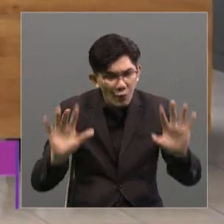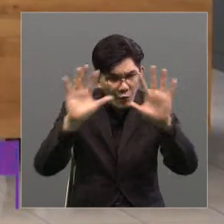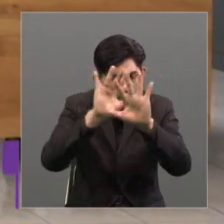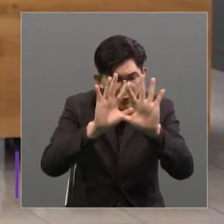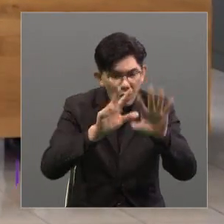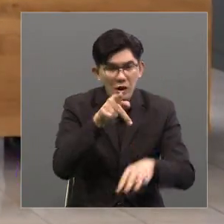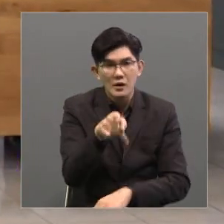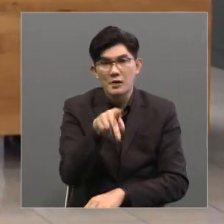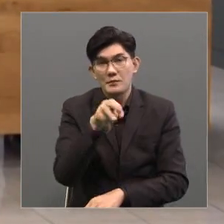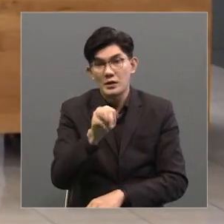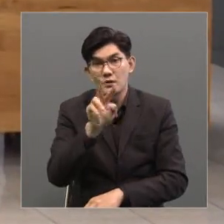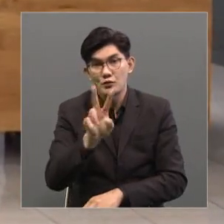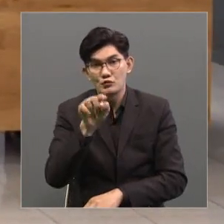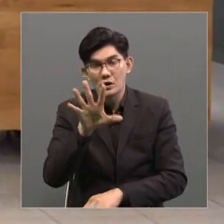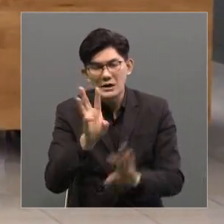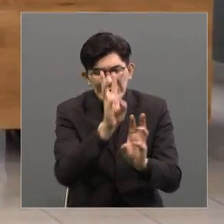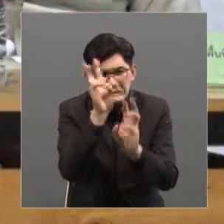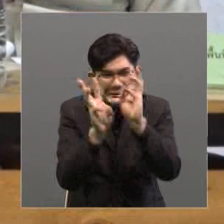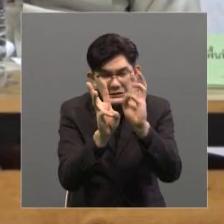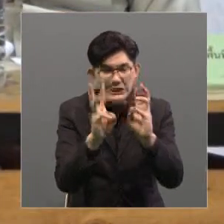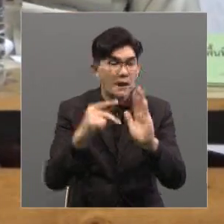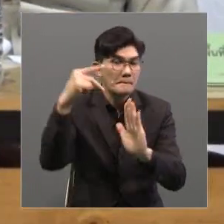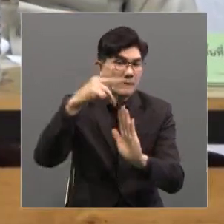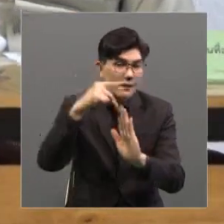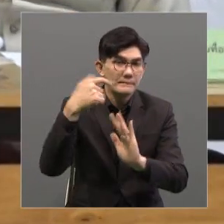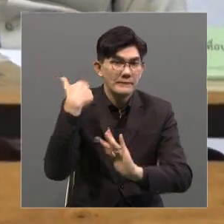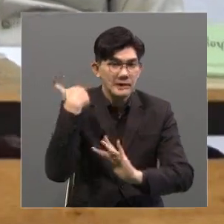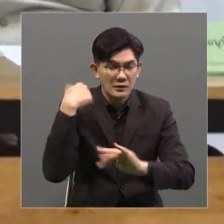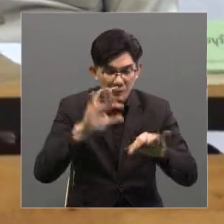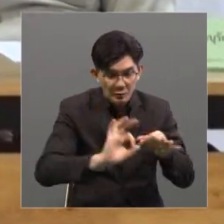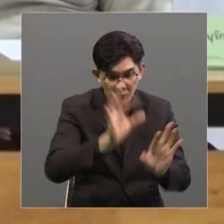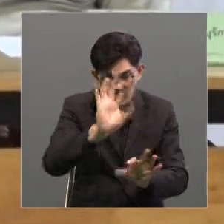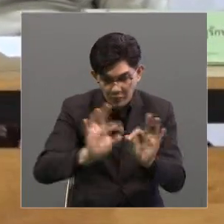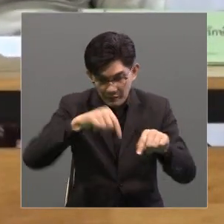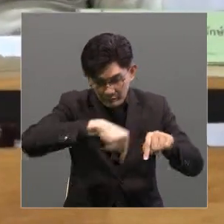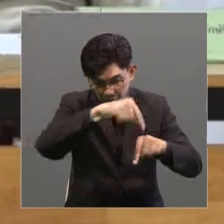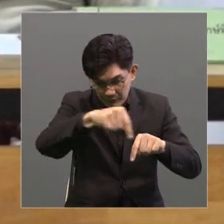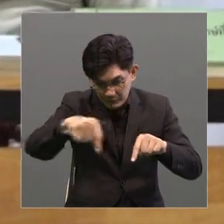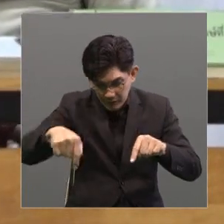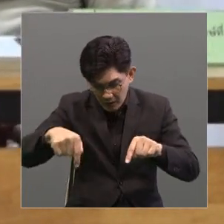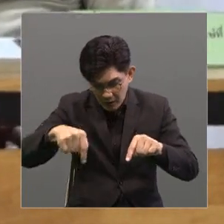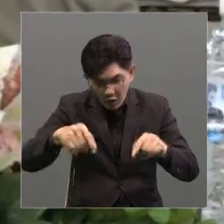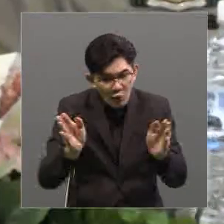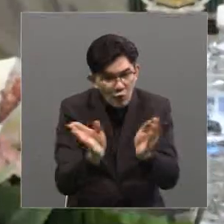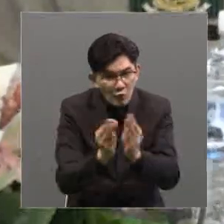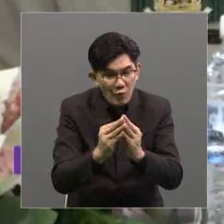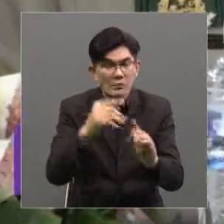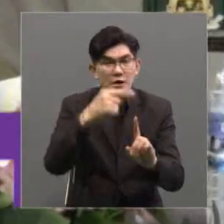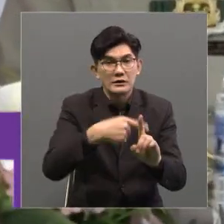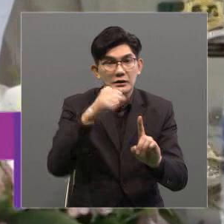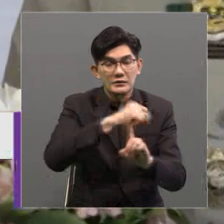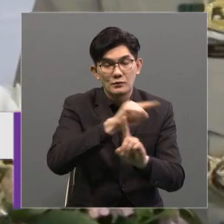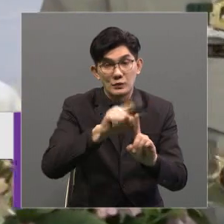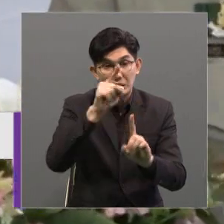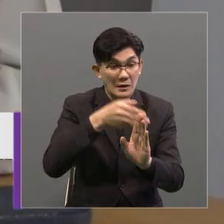องขนาดเล็ก PM 2.5 ในพื้นที่ของจังหวัดแพร่นะคะมีจำนวนจุดความร้อนเนี่ยเขาบอกว่ารายงานนะตั้งแต่สะสมวันที่1ตุลา